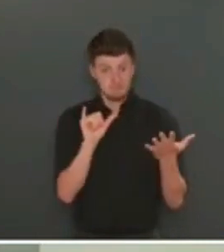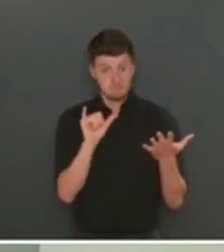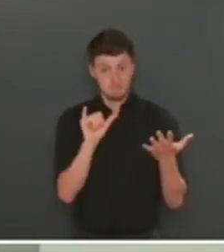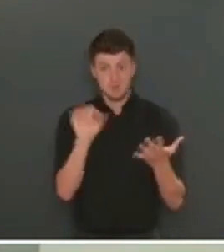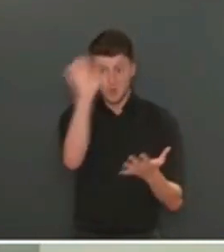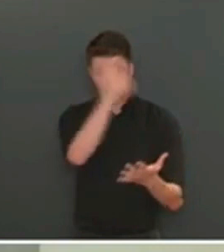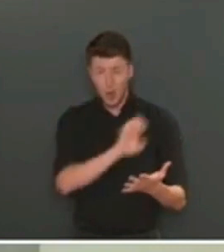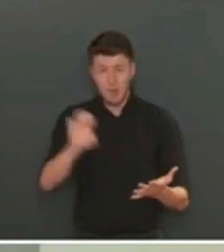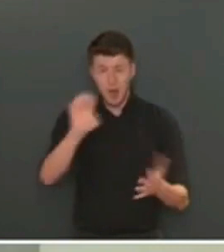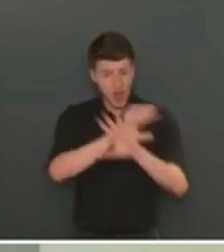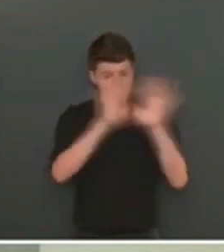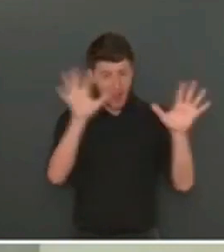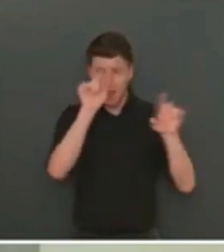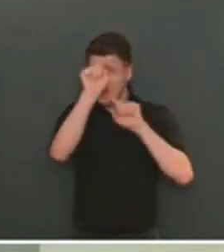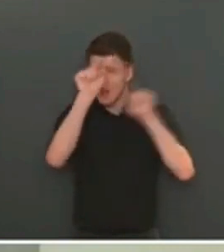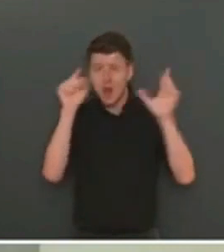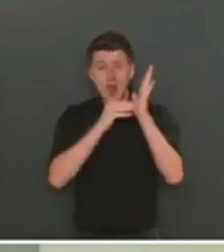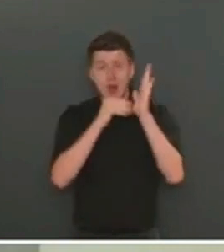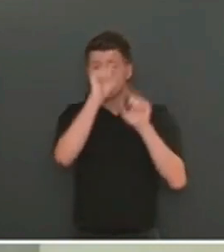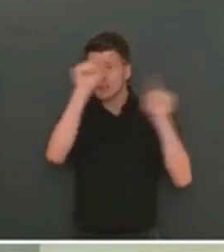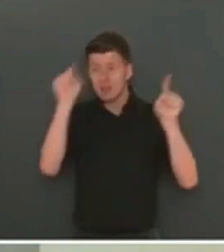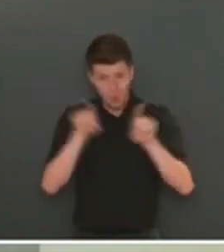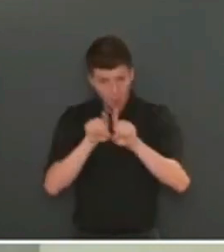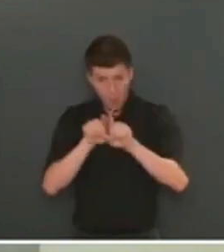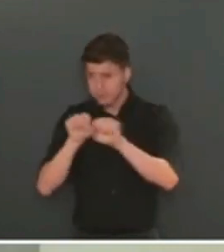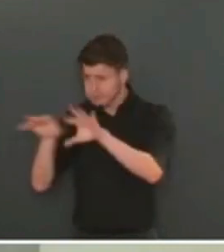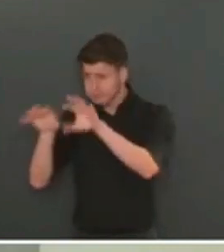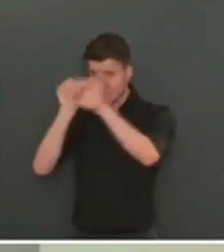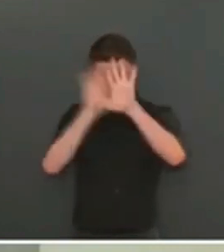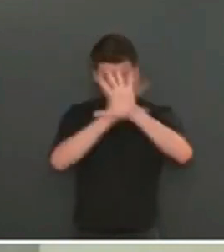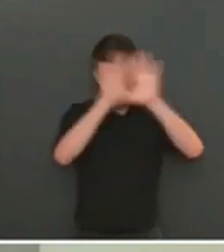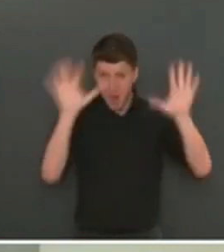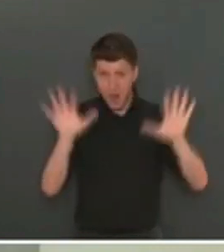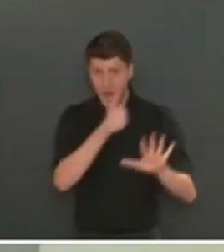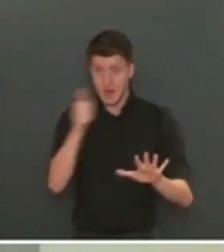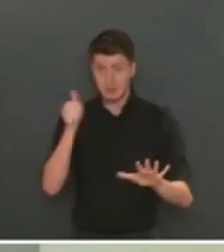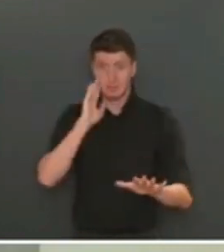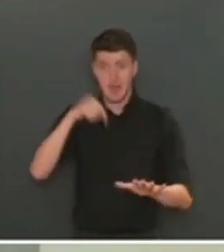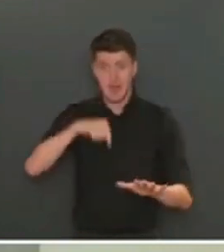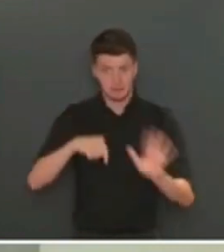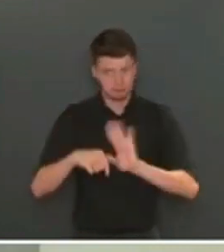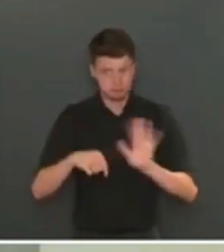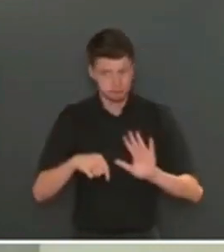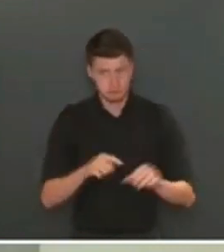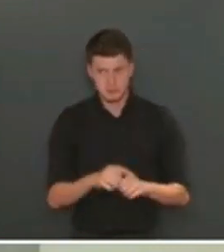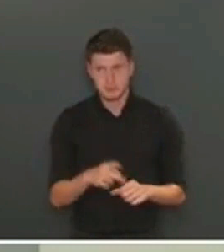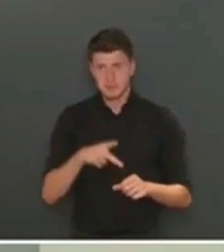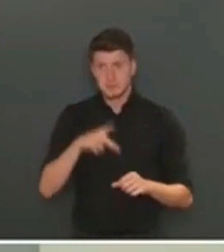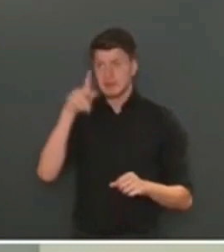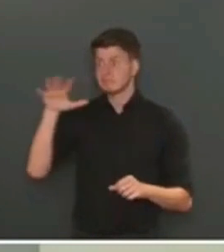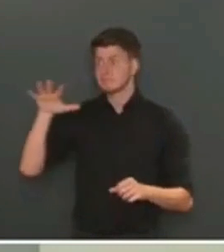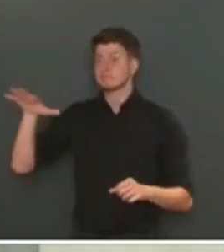نرى ونرى تشفه من تحديث في لديه المساعدة تشفه